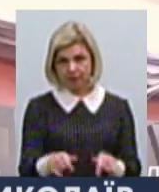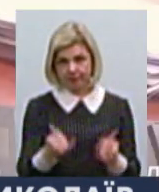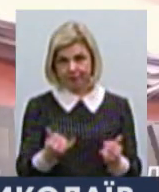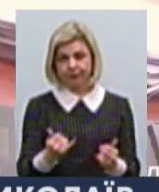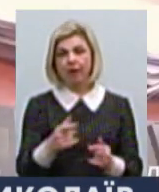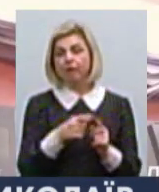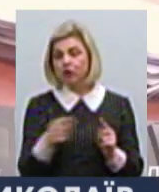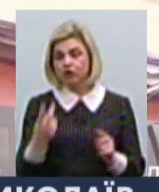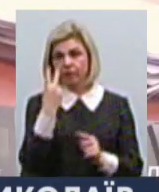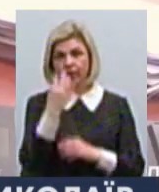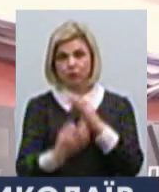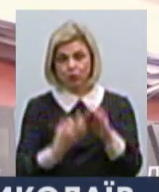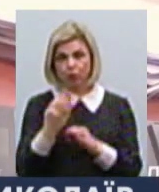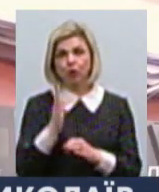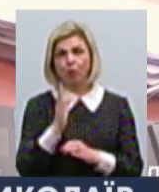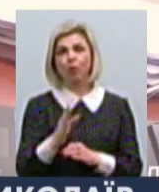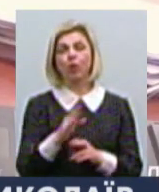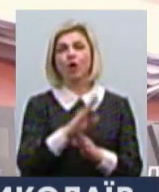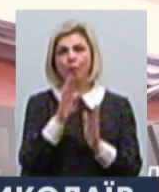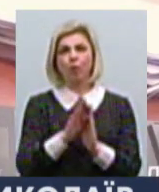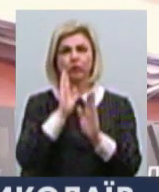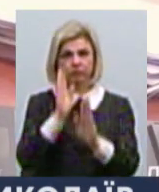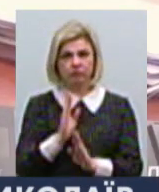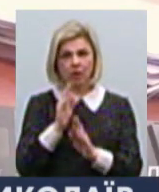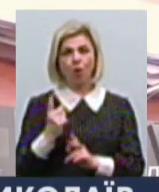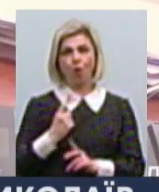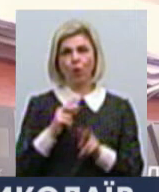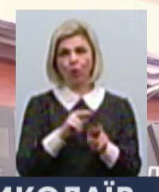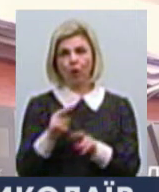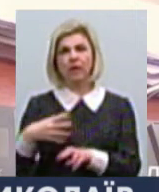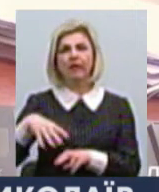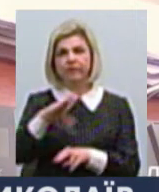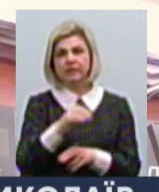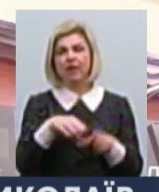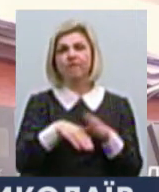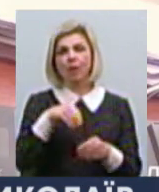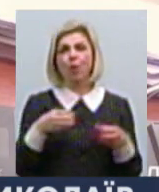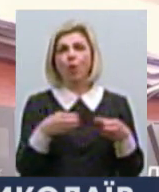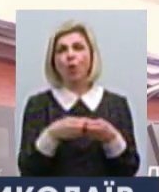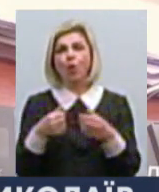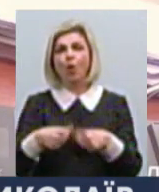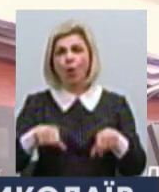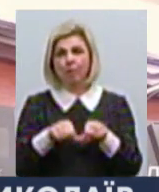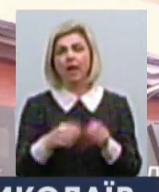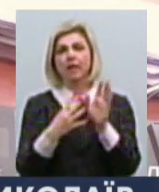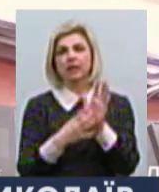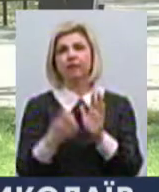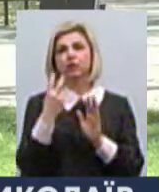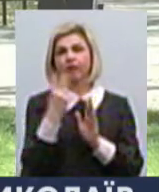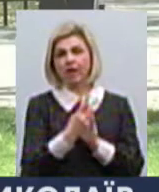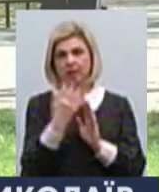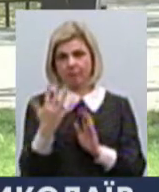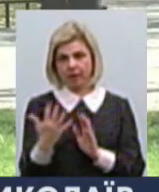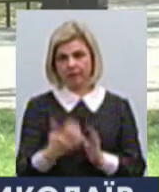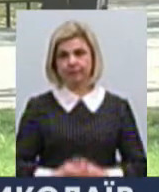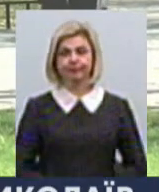протягом 2 діб будуть взяті під цілодобову охорону всі дільничні виборчі комісії, яких налічується 925.